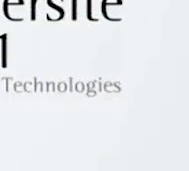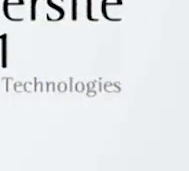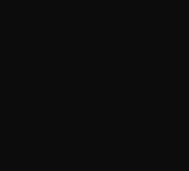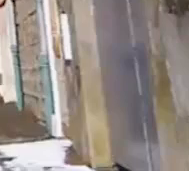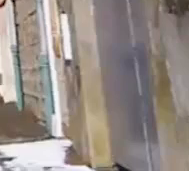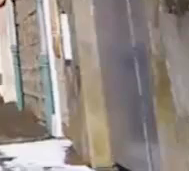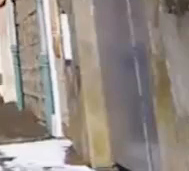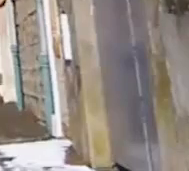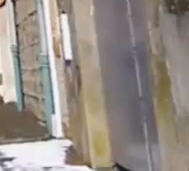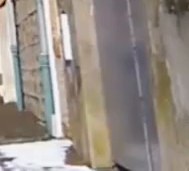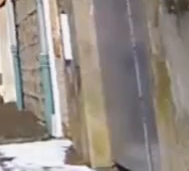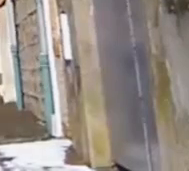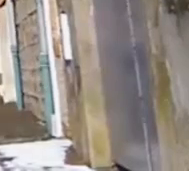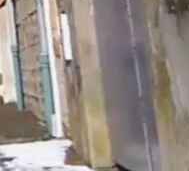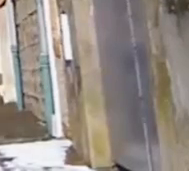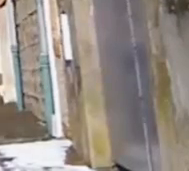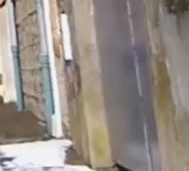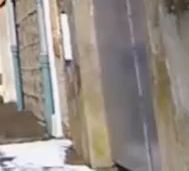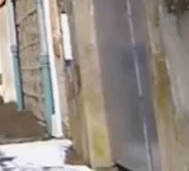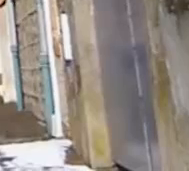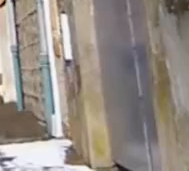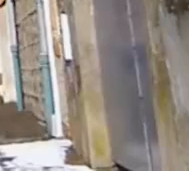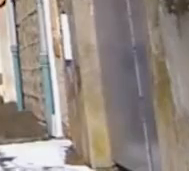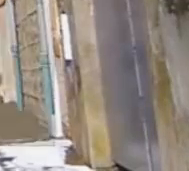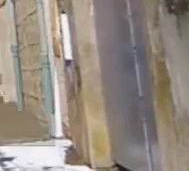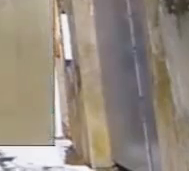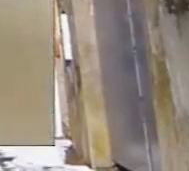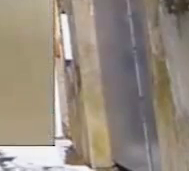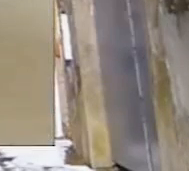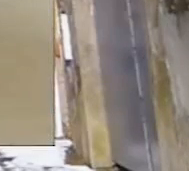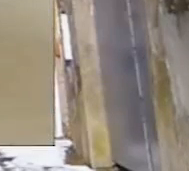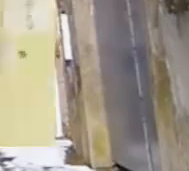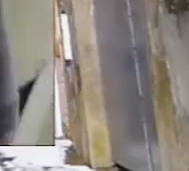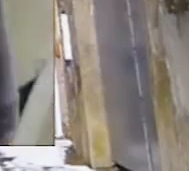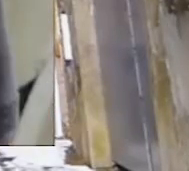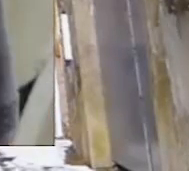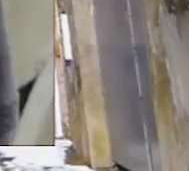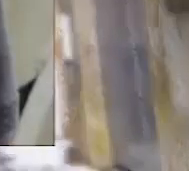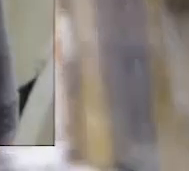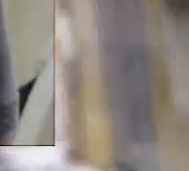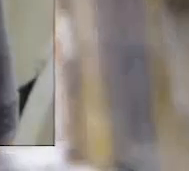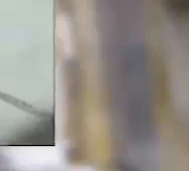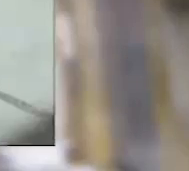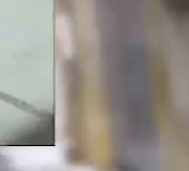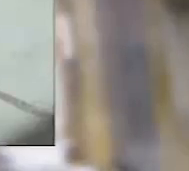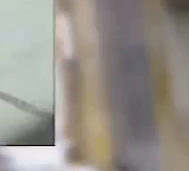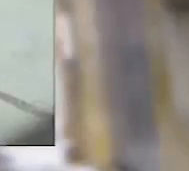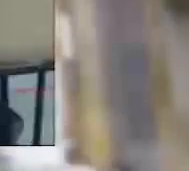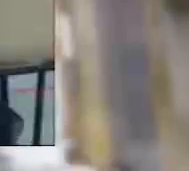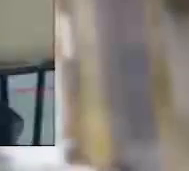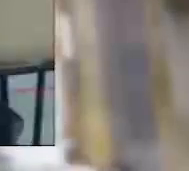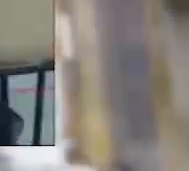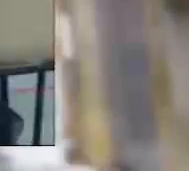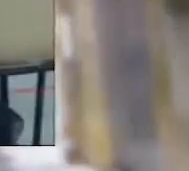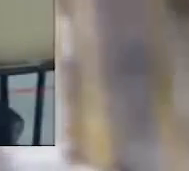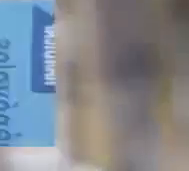l'Arbrelle, commune de La municipalité 2300 de habitants. Fleurieux sur l'Arbrelle désire faire évoluer les regards et comportements face aux personnes en